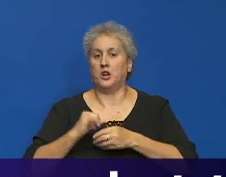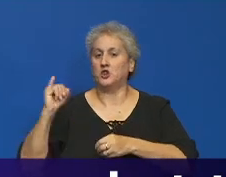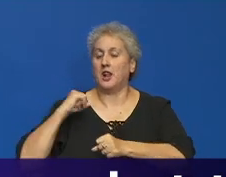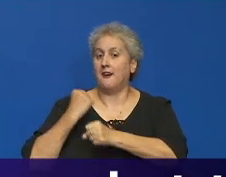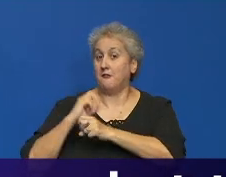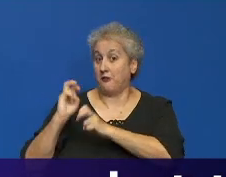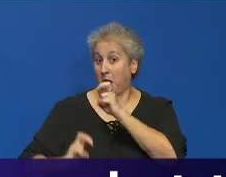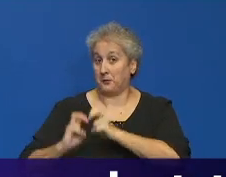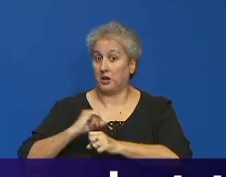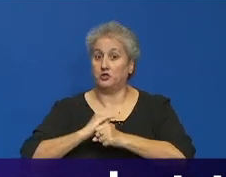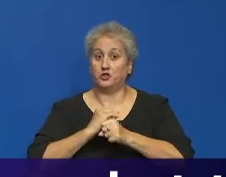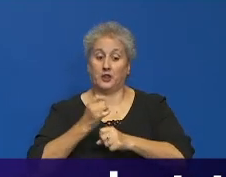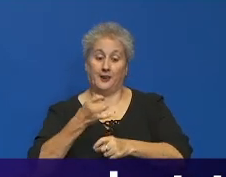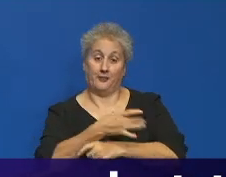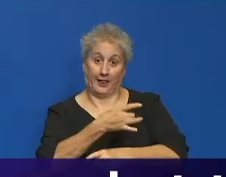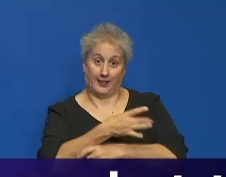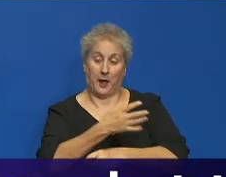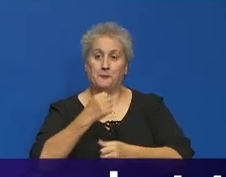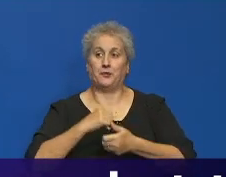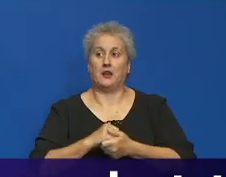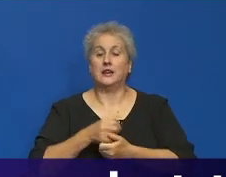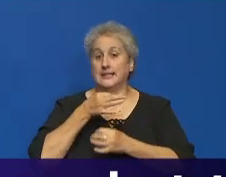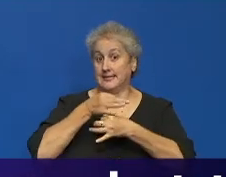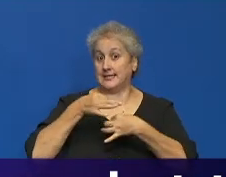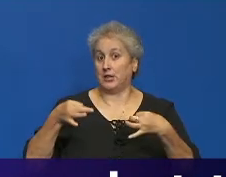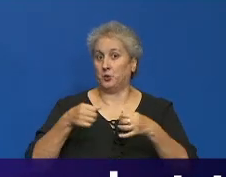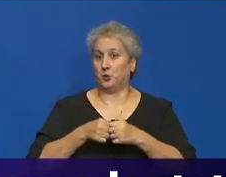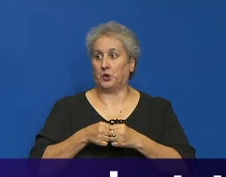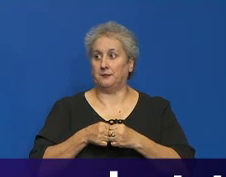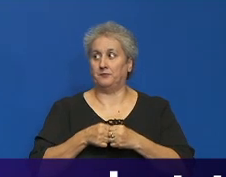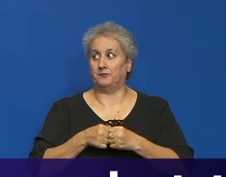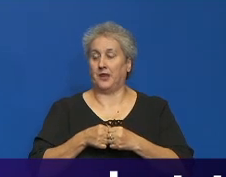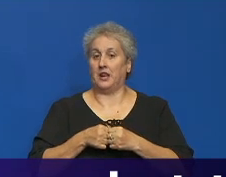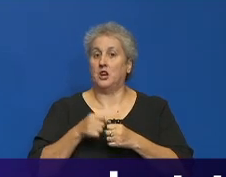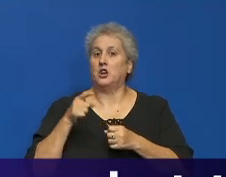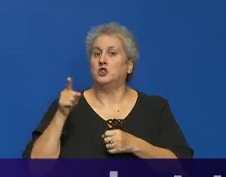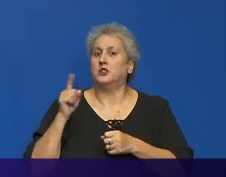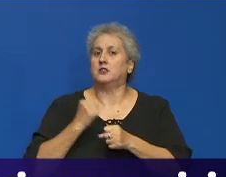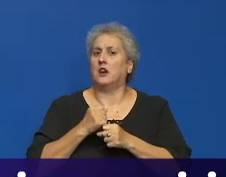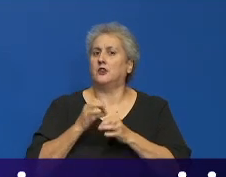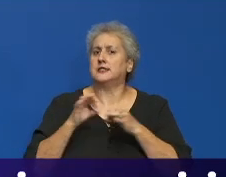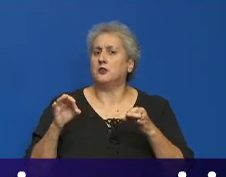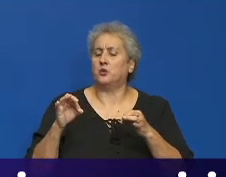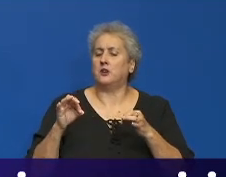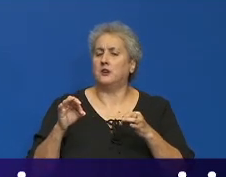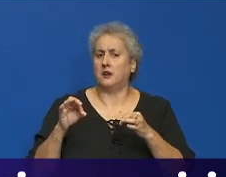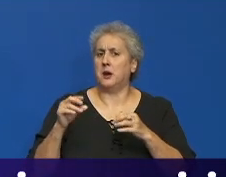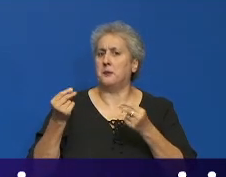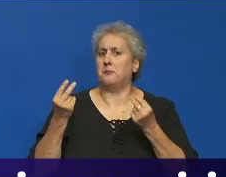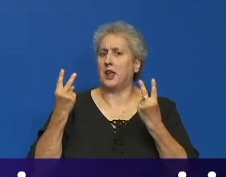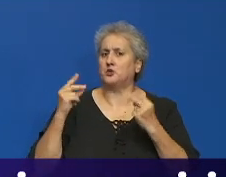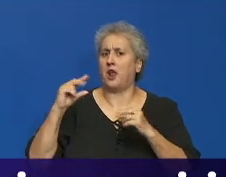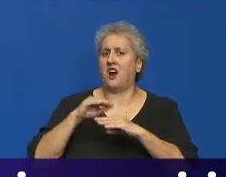cu cei din retail, sunt sigur și dânsii au fost siguri că prețurile la raft vor